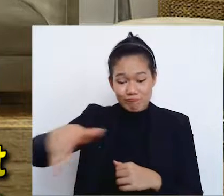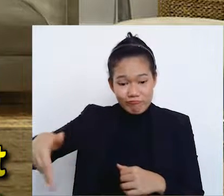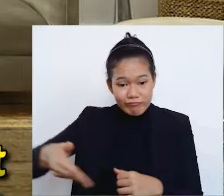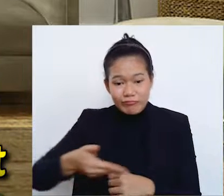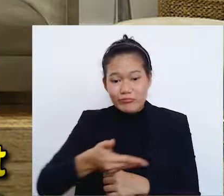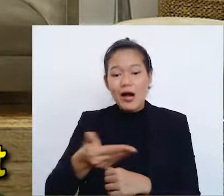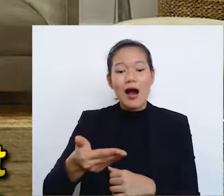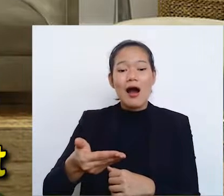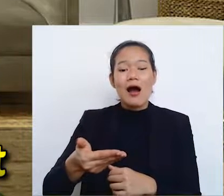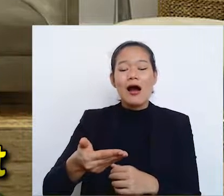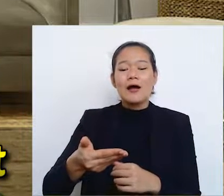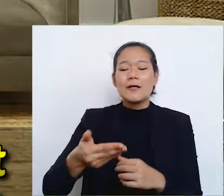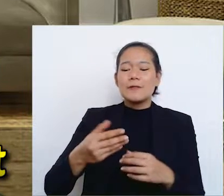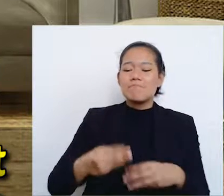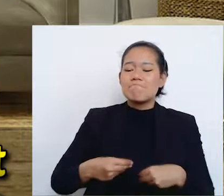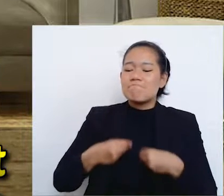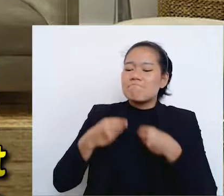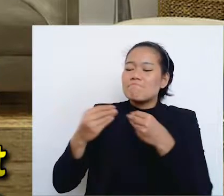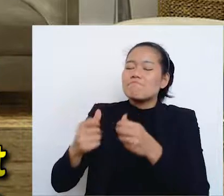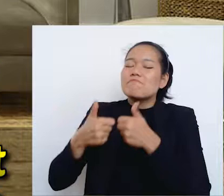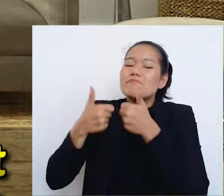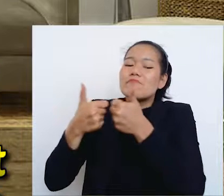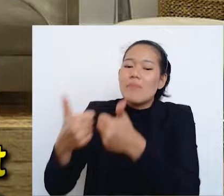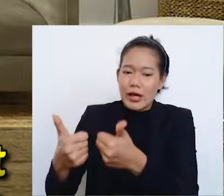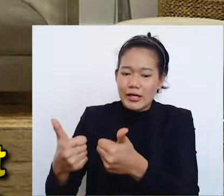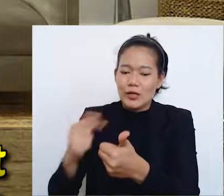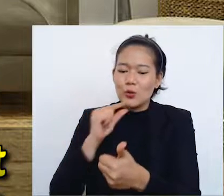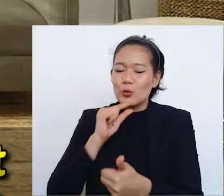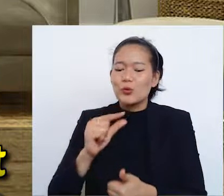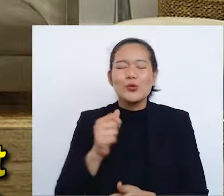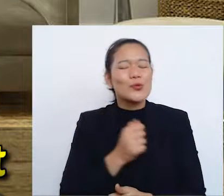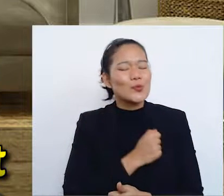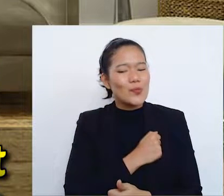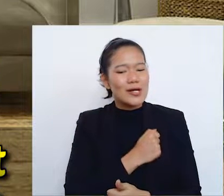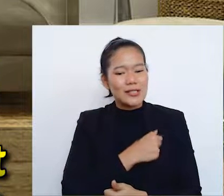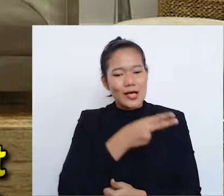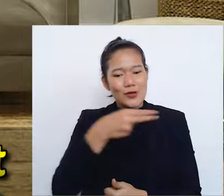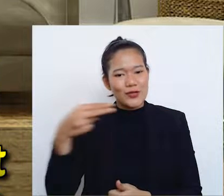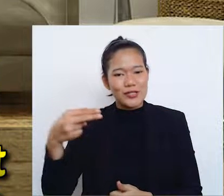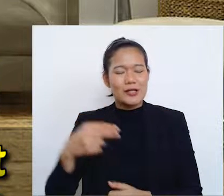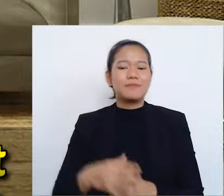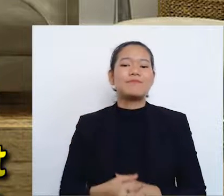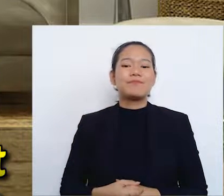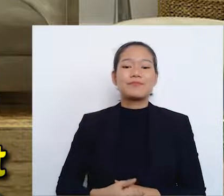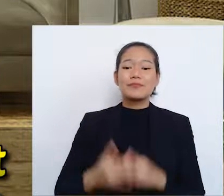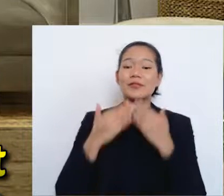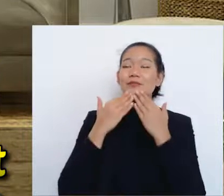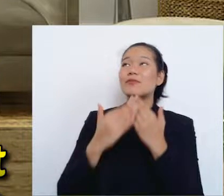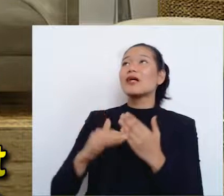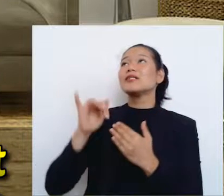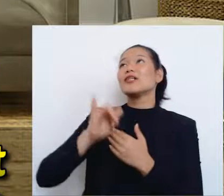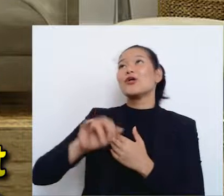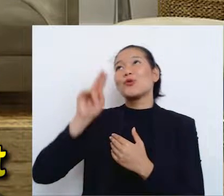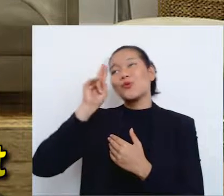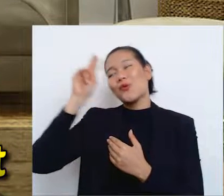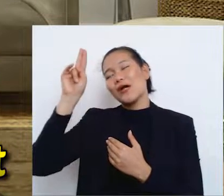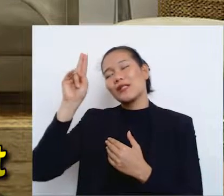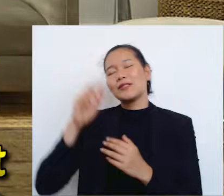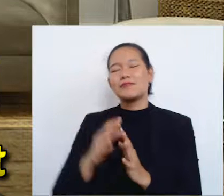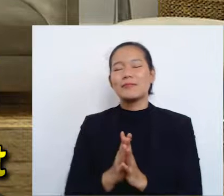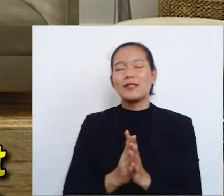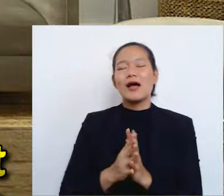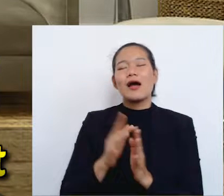semuanya ini boleh mendatangkan kebaikan bagi bangsa kami Indonesia. Terima kasih